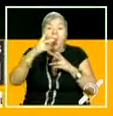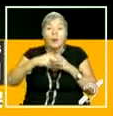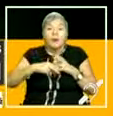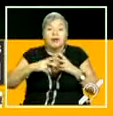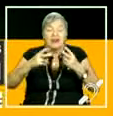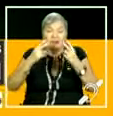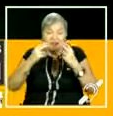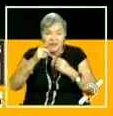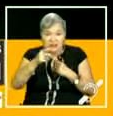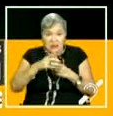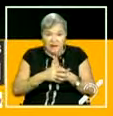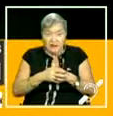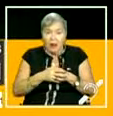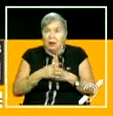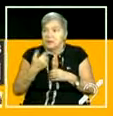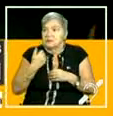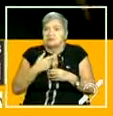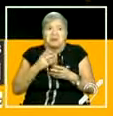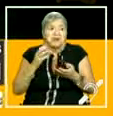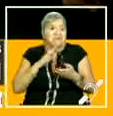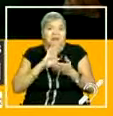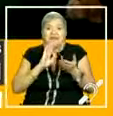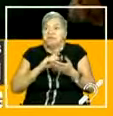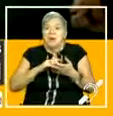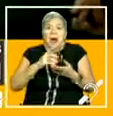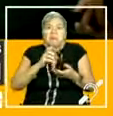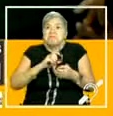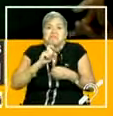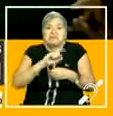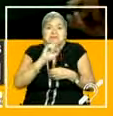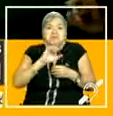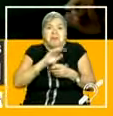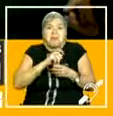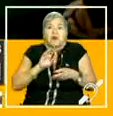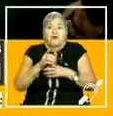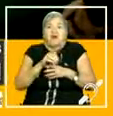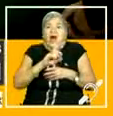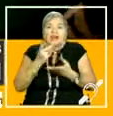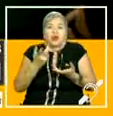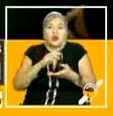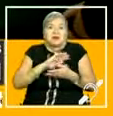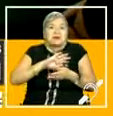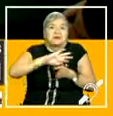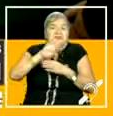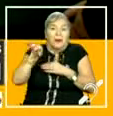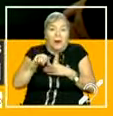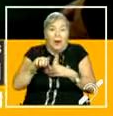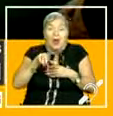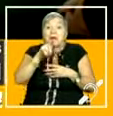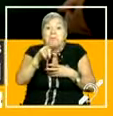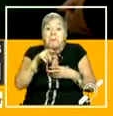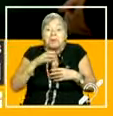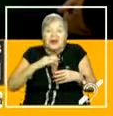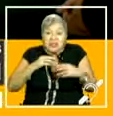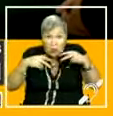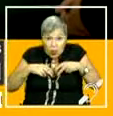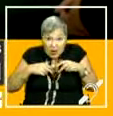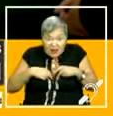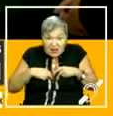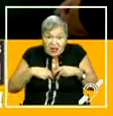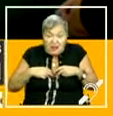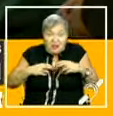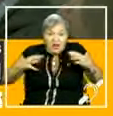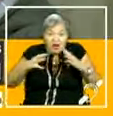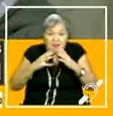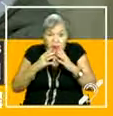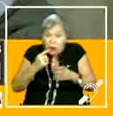cauza unor extremiști. Și nu cred că acesta este motivul. Repet, președintele Zelensky este în conflict cu Putin. Nu se poate speria de